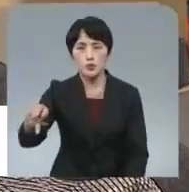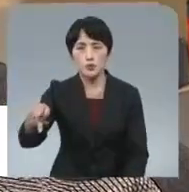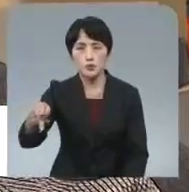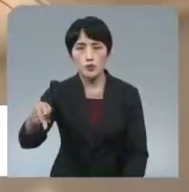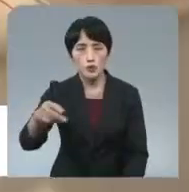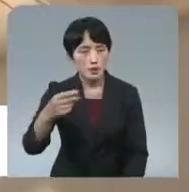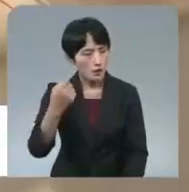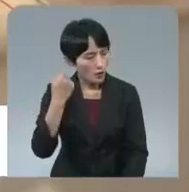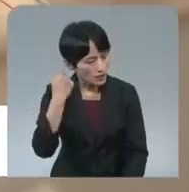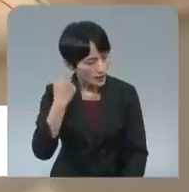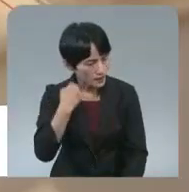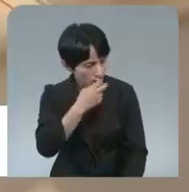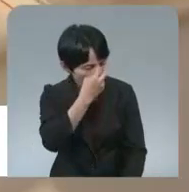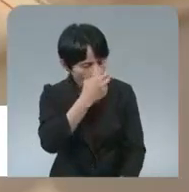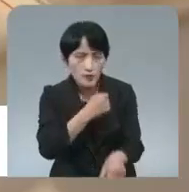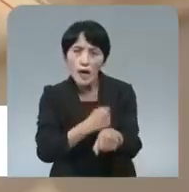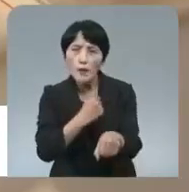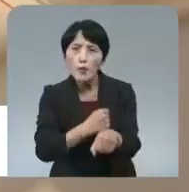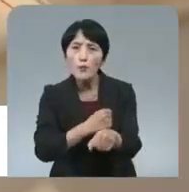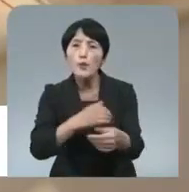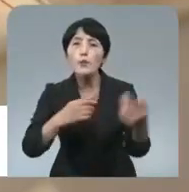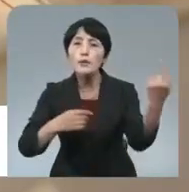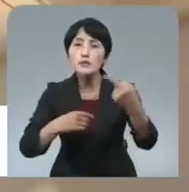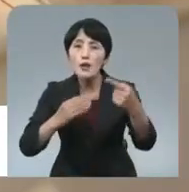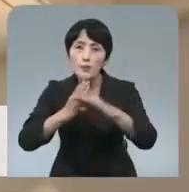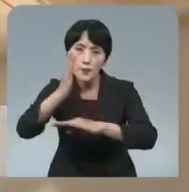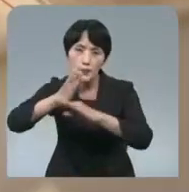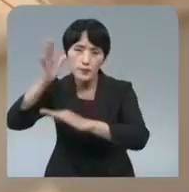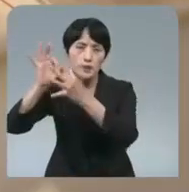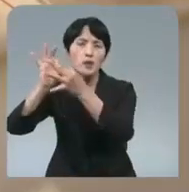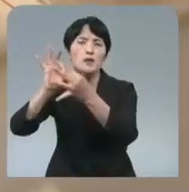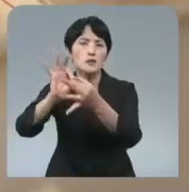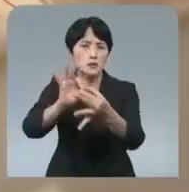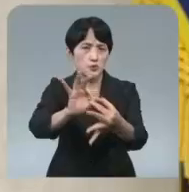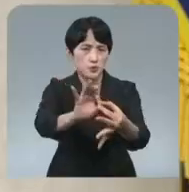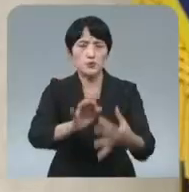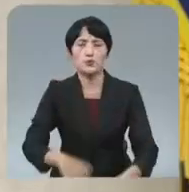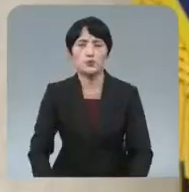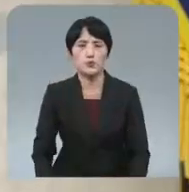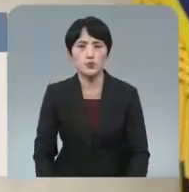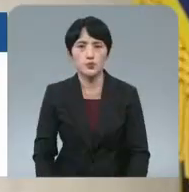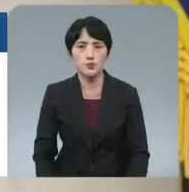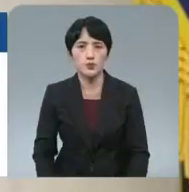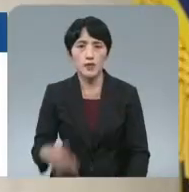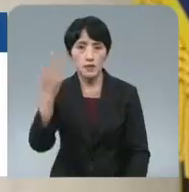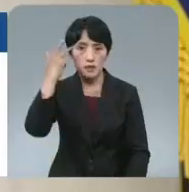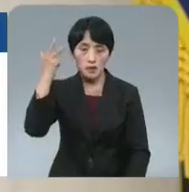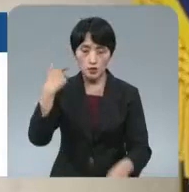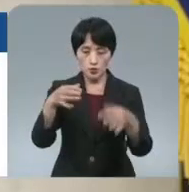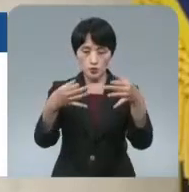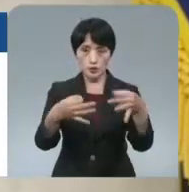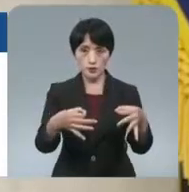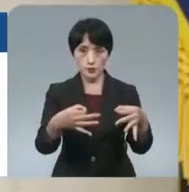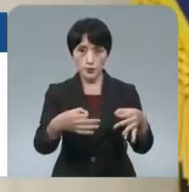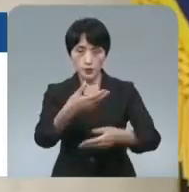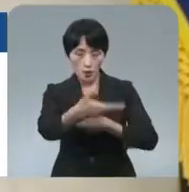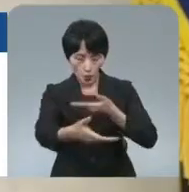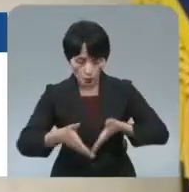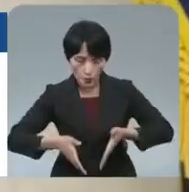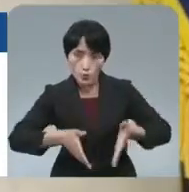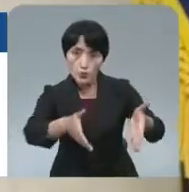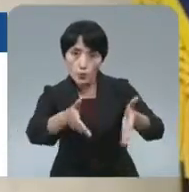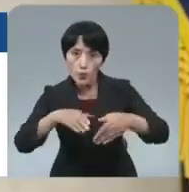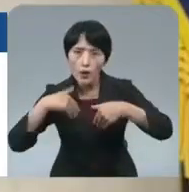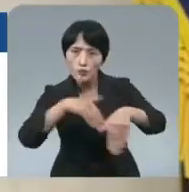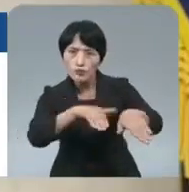Hàn Quốc ghi nhận 1.000 202k nhiễm của vat19 mới gồm 1150k phát sinh trong cộng đồng và 50k ngoại